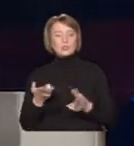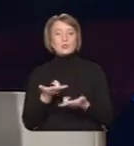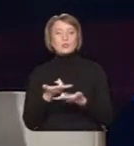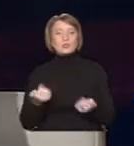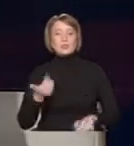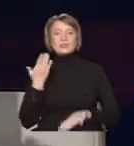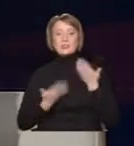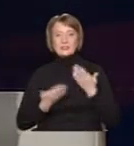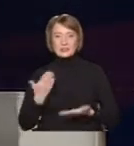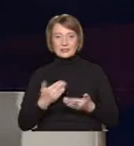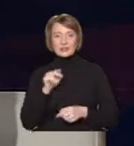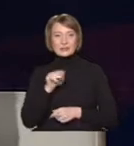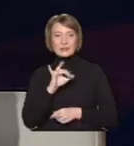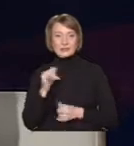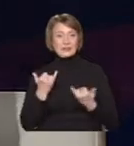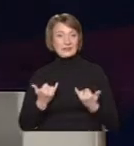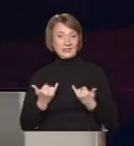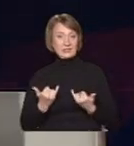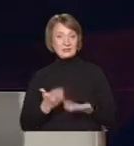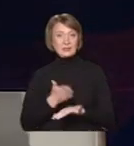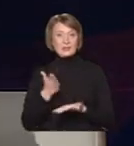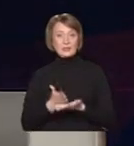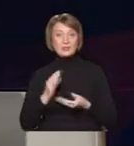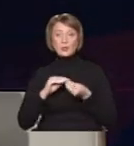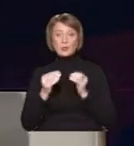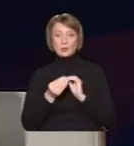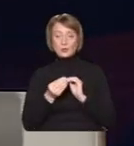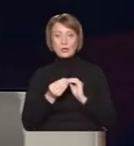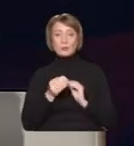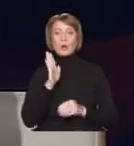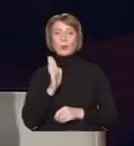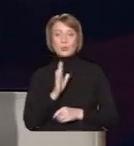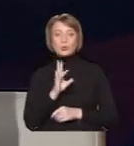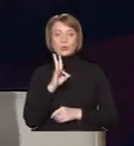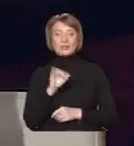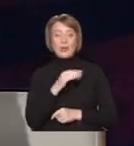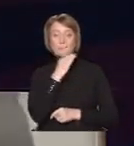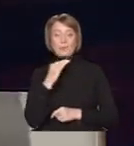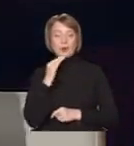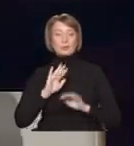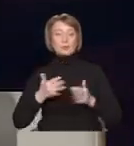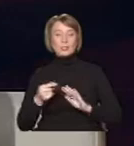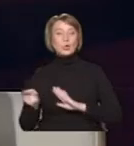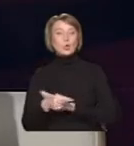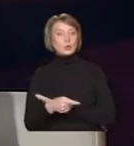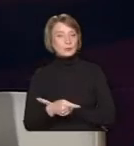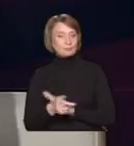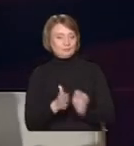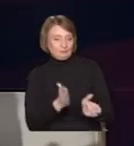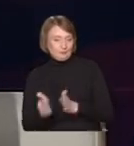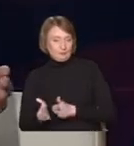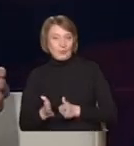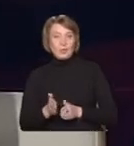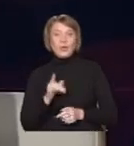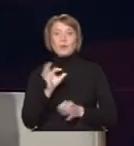якщо б дотримуватись навіть те законодавство, яке зараз є, то проблем було б набагато менше, і це проблема так корупції, вона б значно відійшла в сторону. Так от,